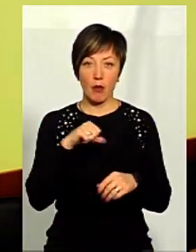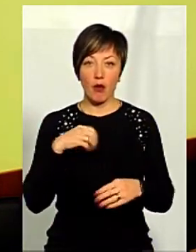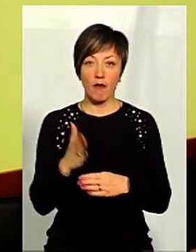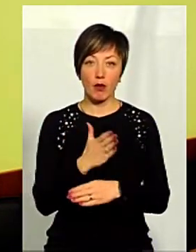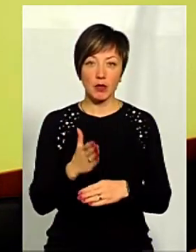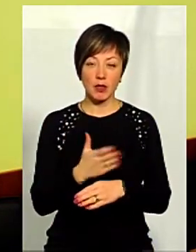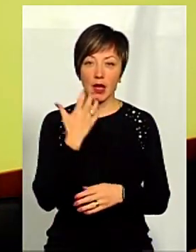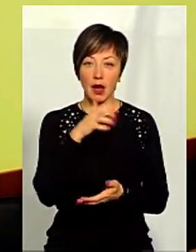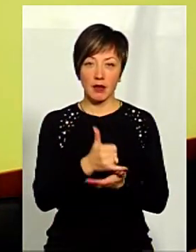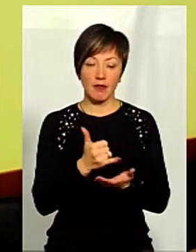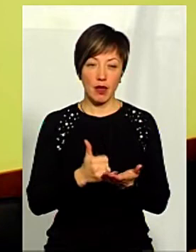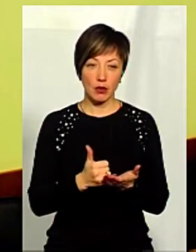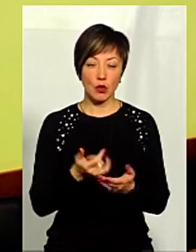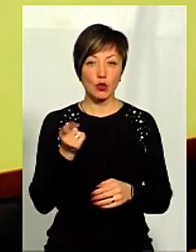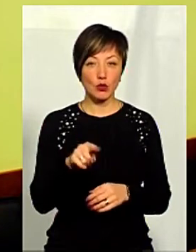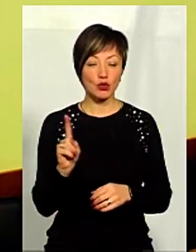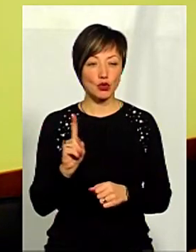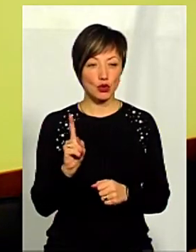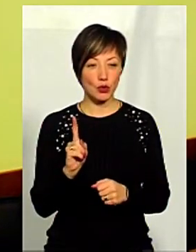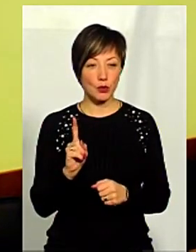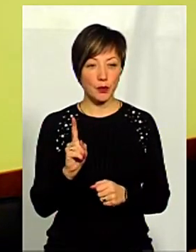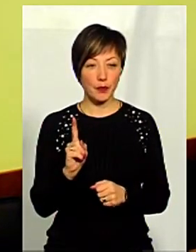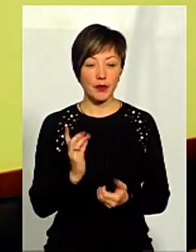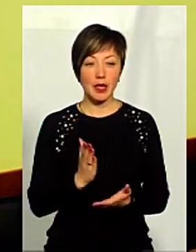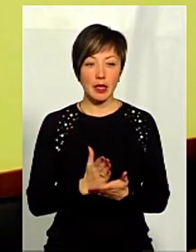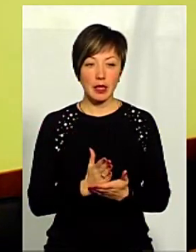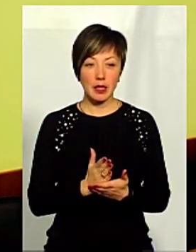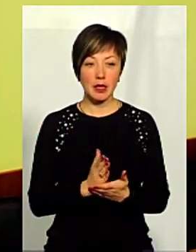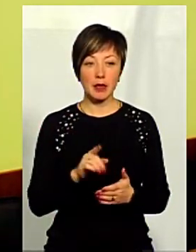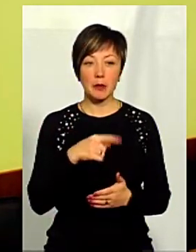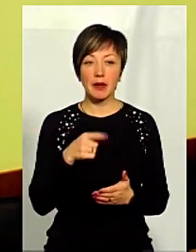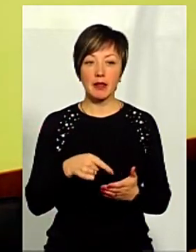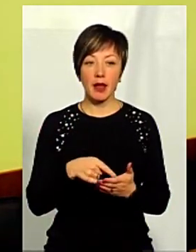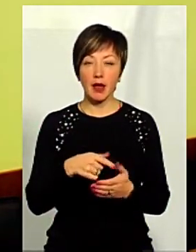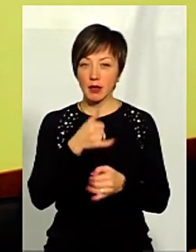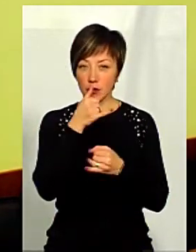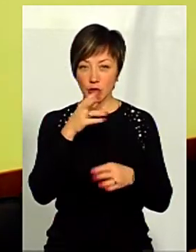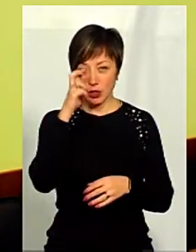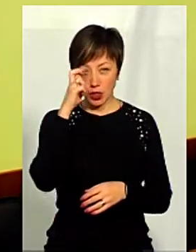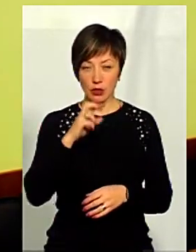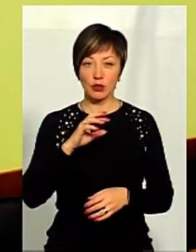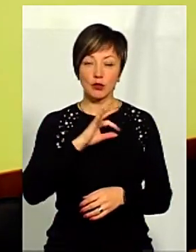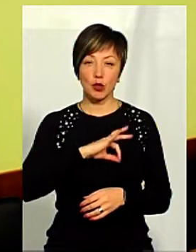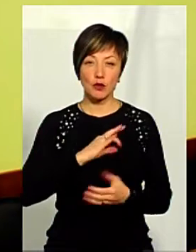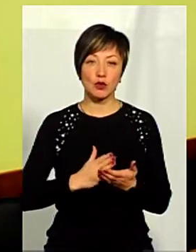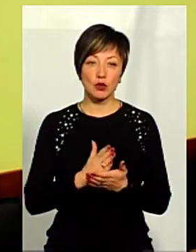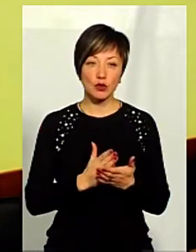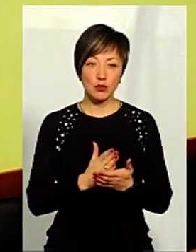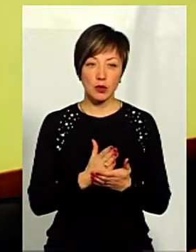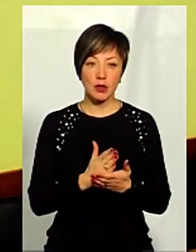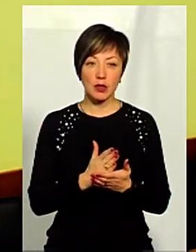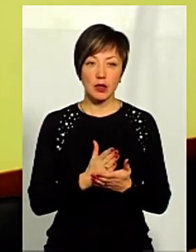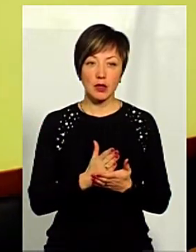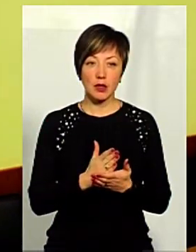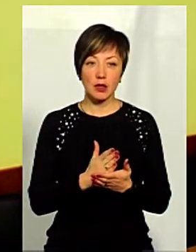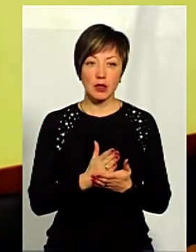виробництва глінтвейну, тому що є питання, які не може Держпродспоживслужба закривати зразу, а